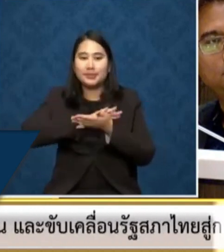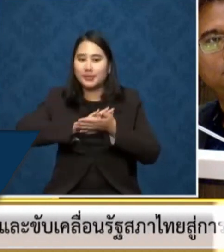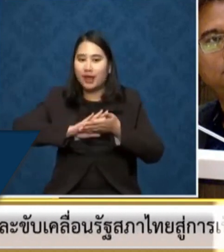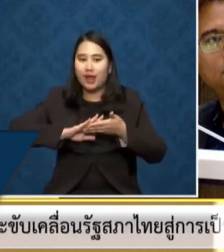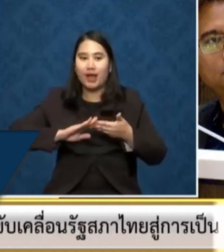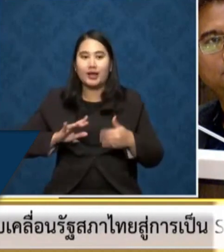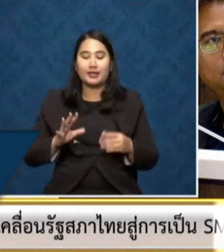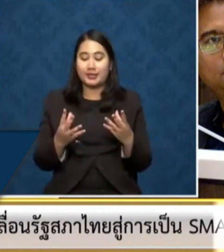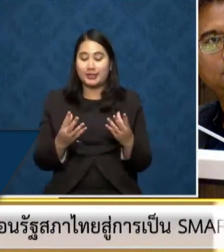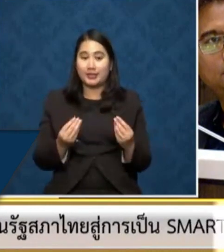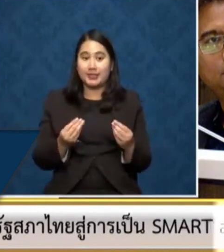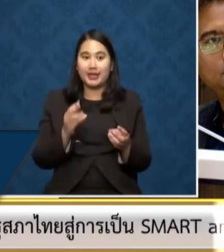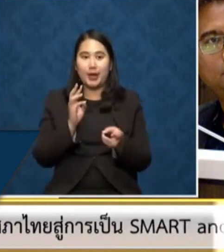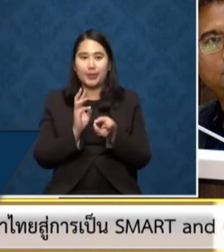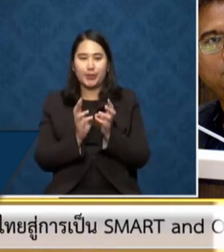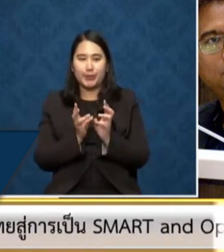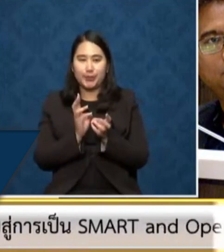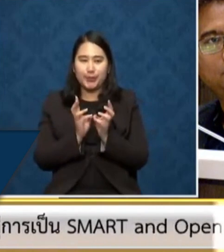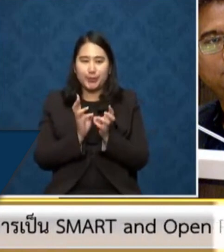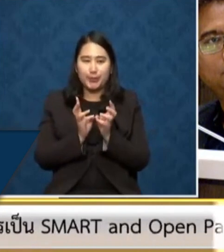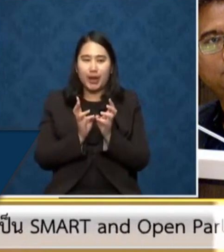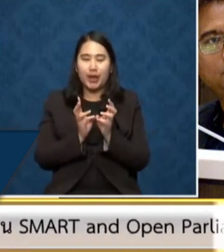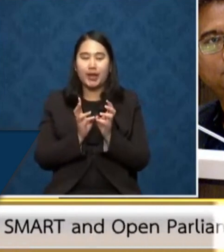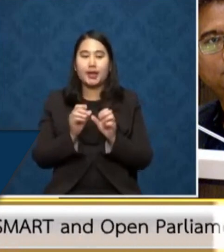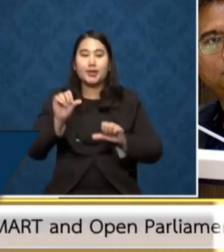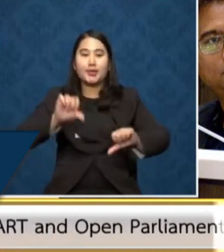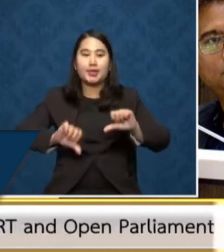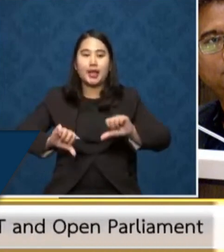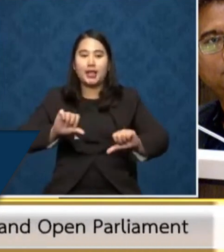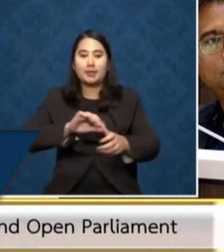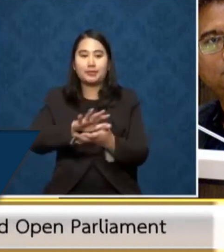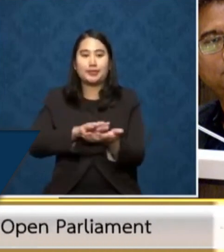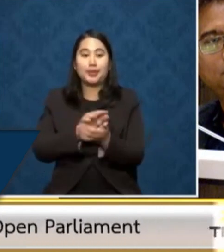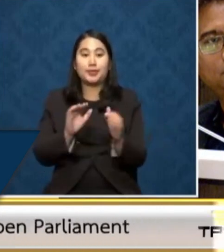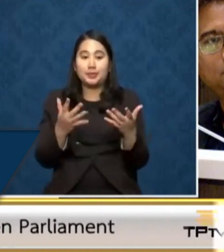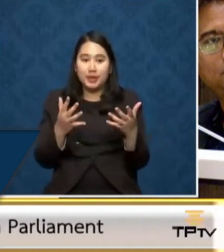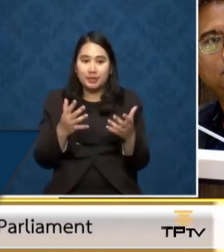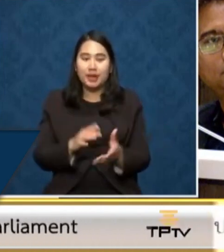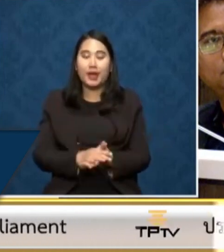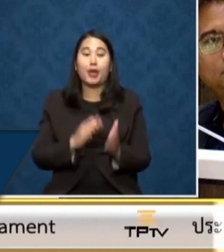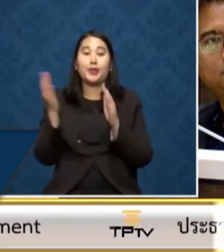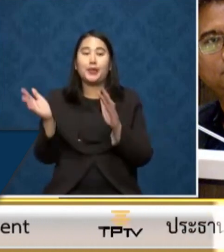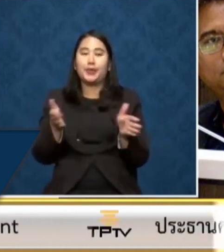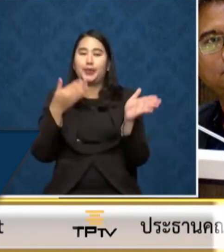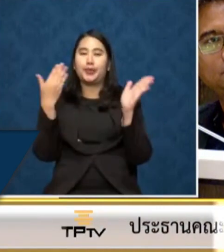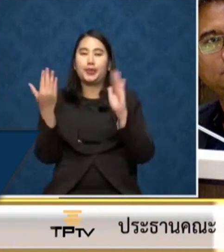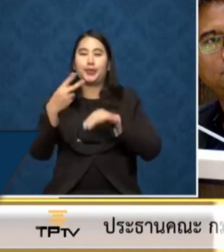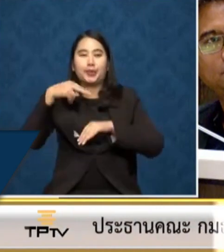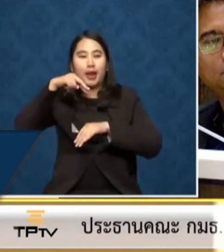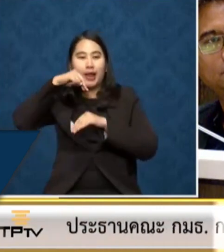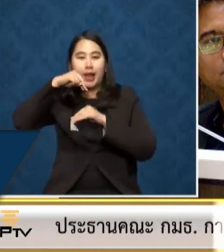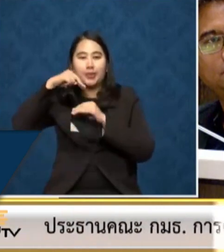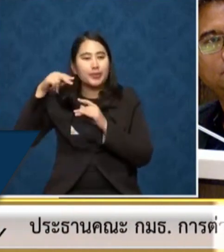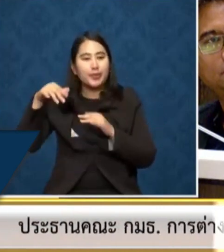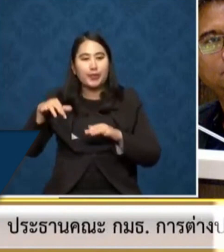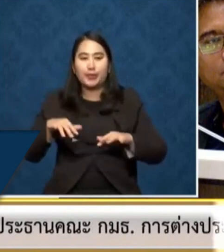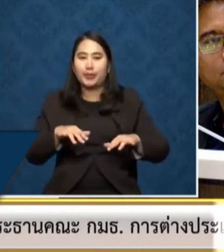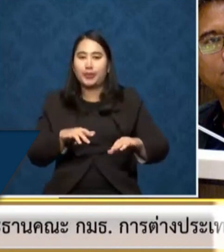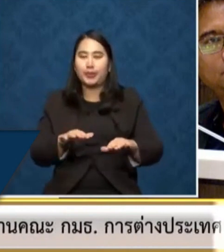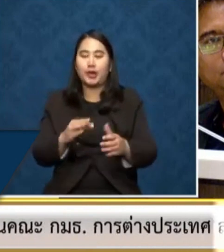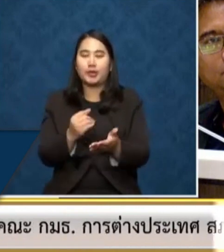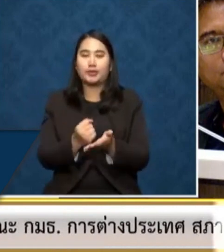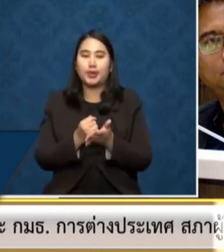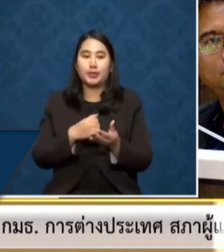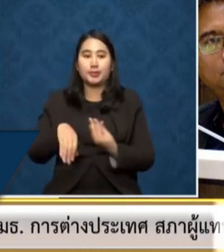ทรายที่ปราศจากสารเคมีปนเปื้อนกระแสน้ำกระแสลมที่เอื้อต่อการอยู่อาศัยและ